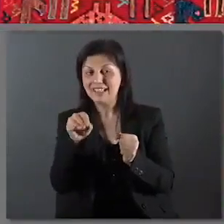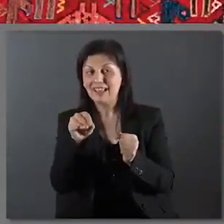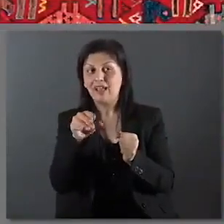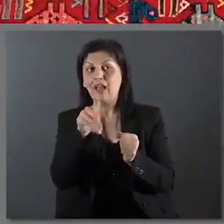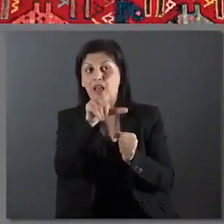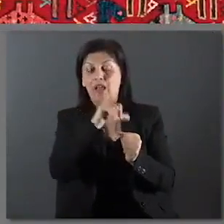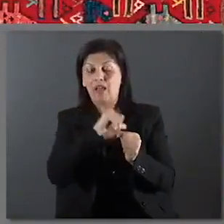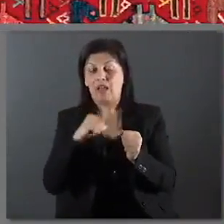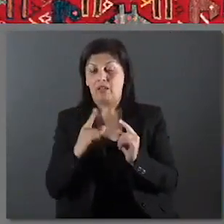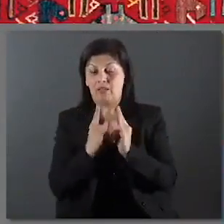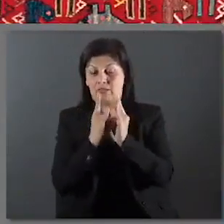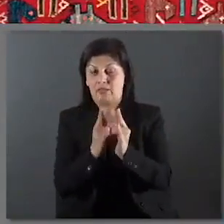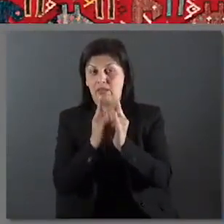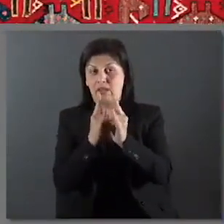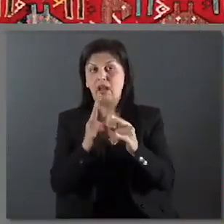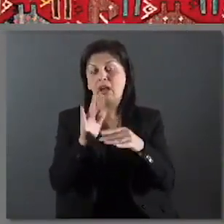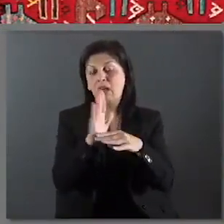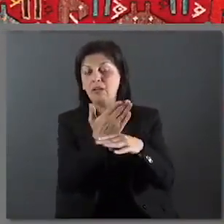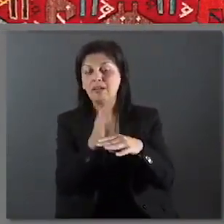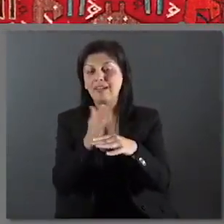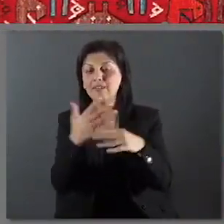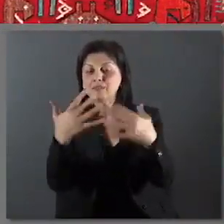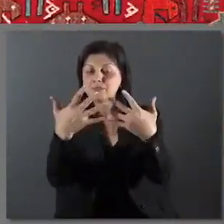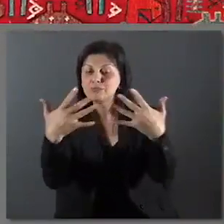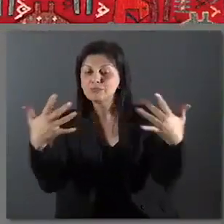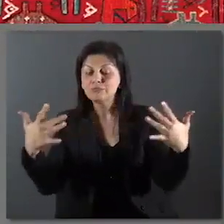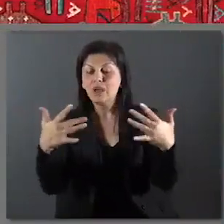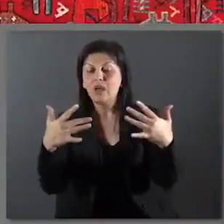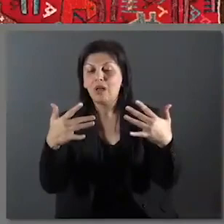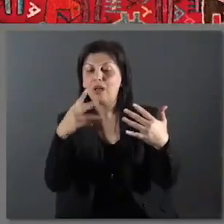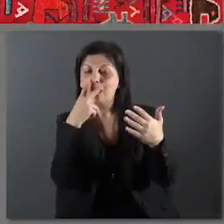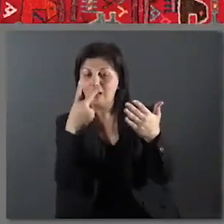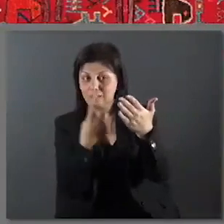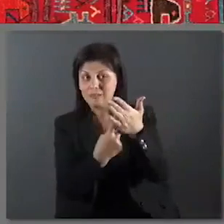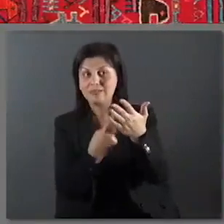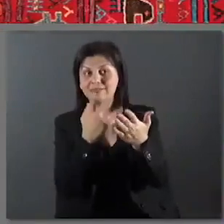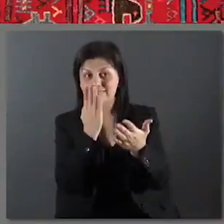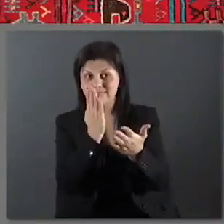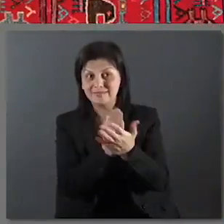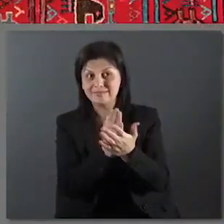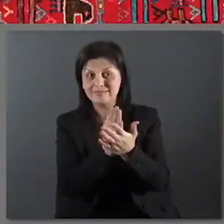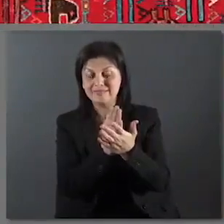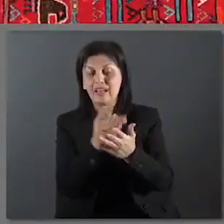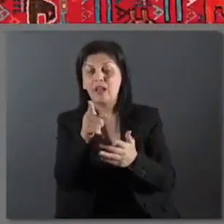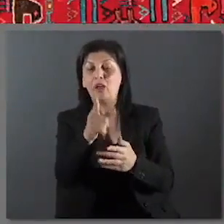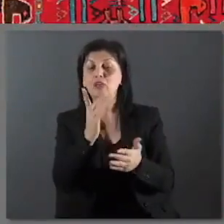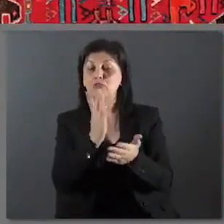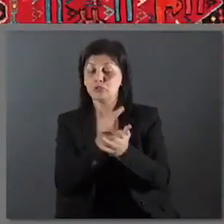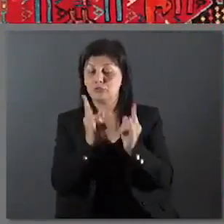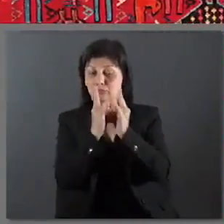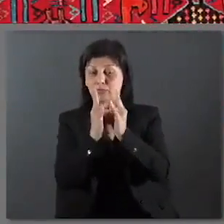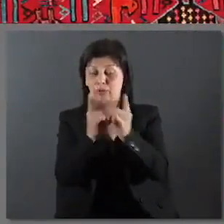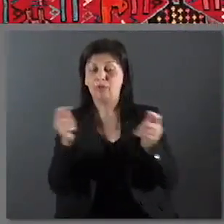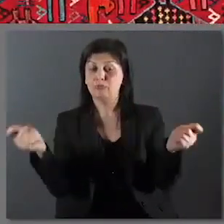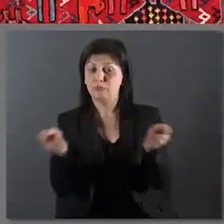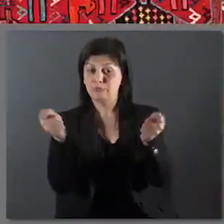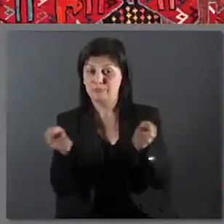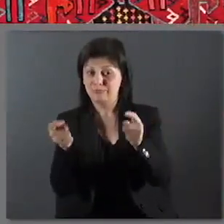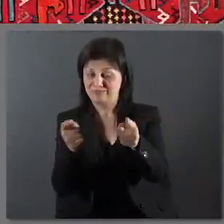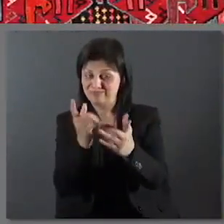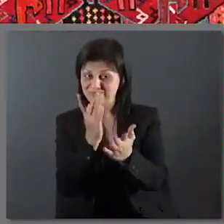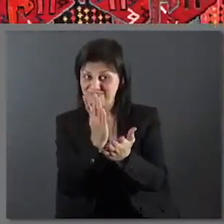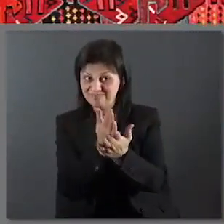dəvənin yükünü belə ayrı bir rəngdə təsvir eləyib. Hər sıranın başında isə sarvan başı dayanır. İnanca